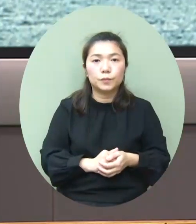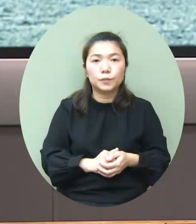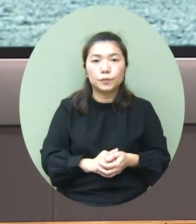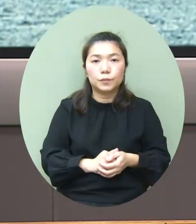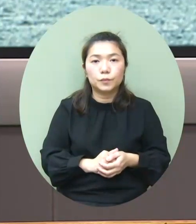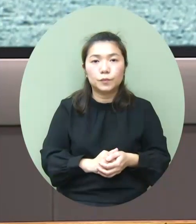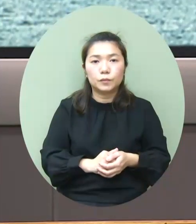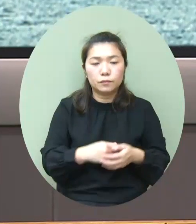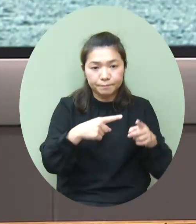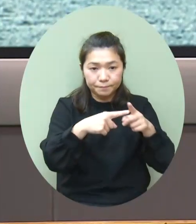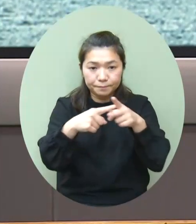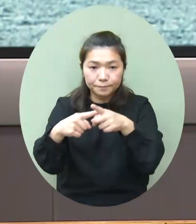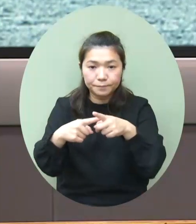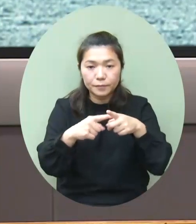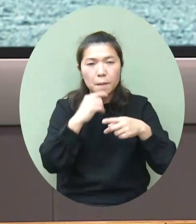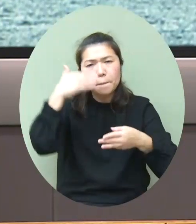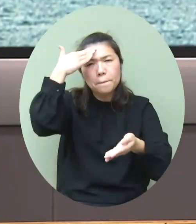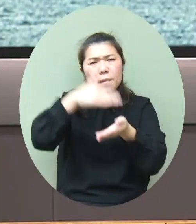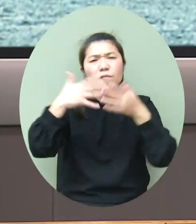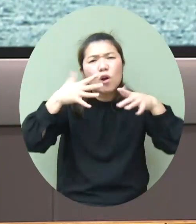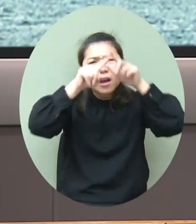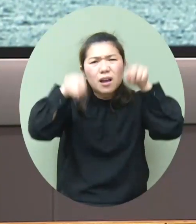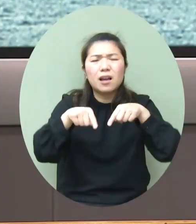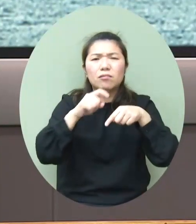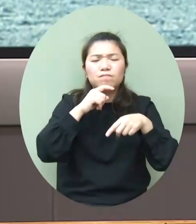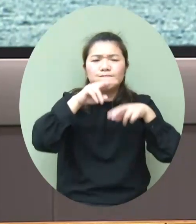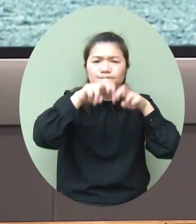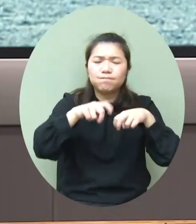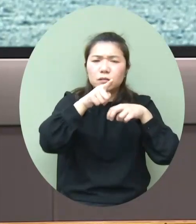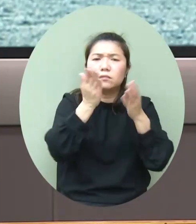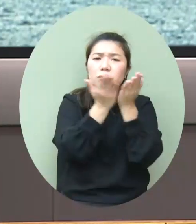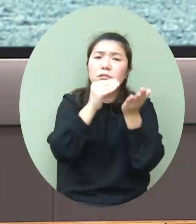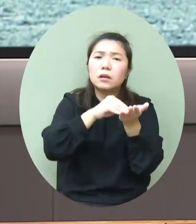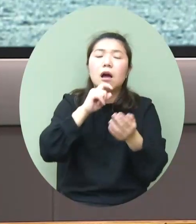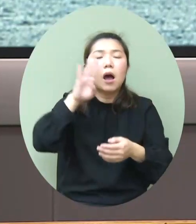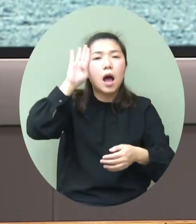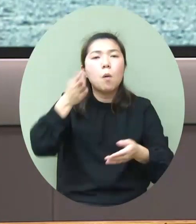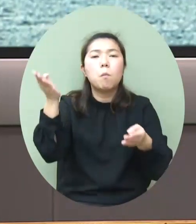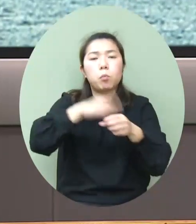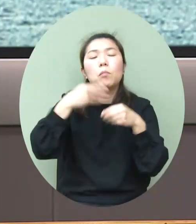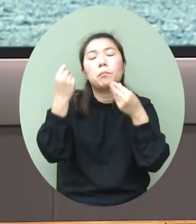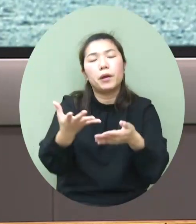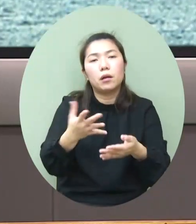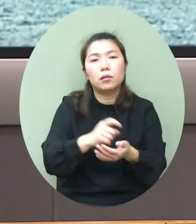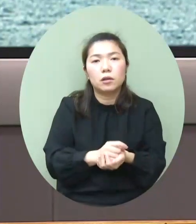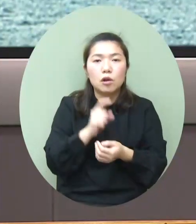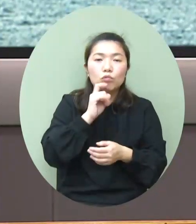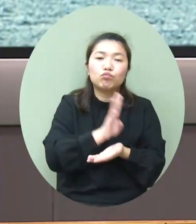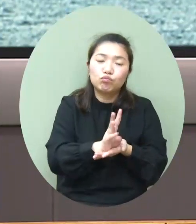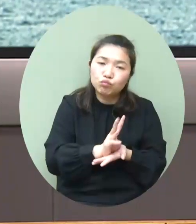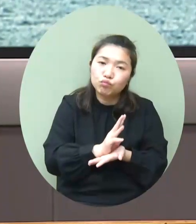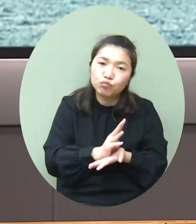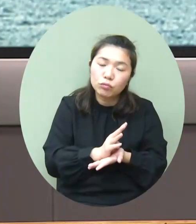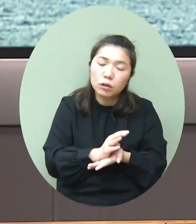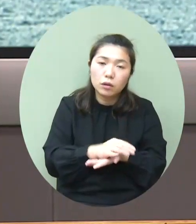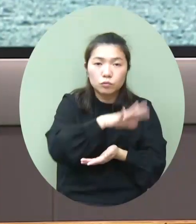情。这些市民他们的病假证明、检疫证明，我们